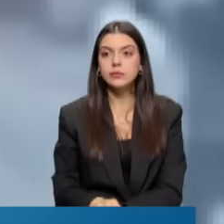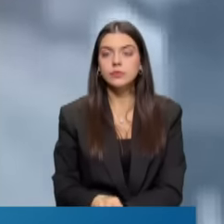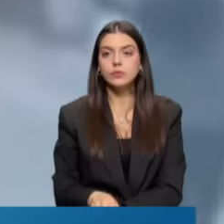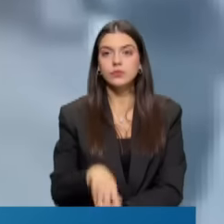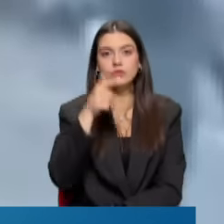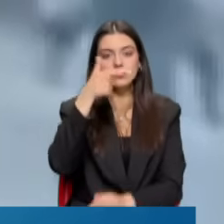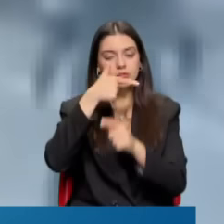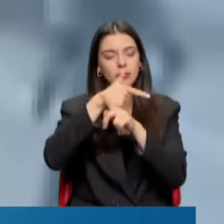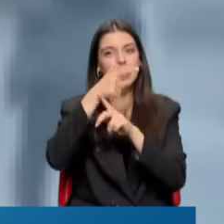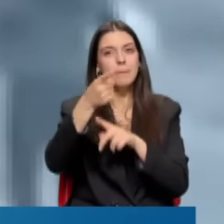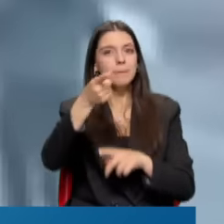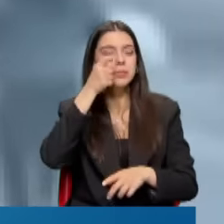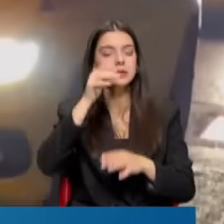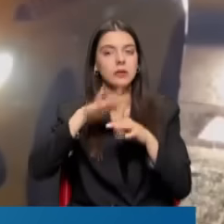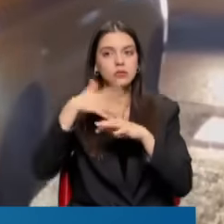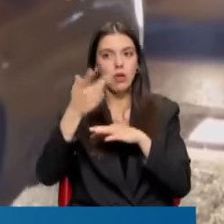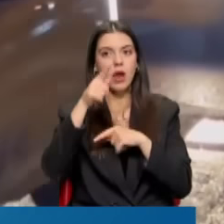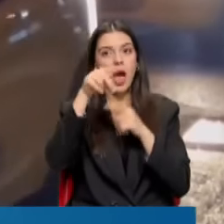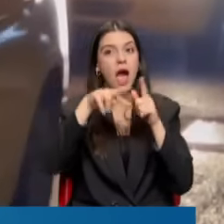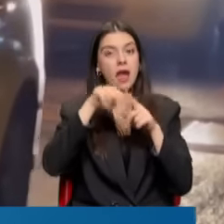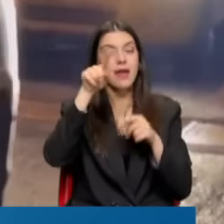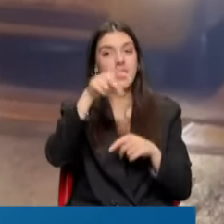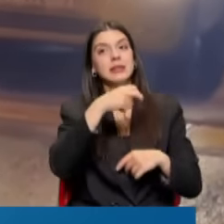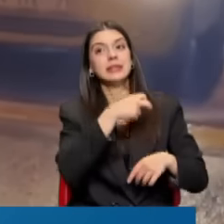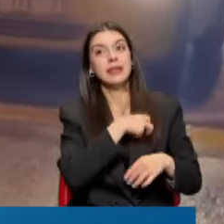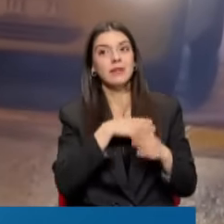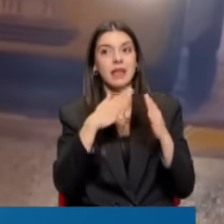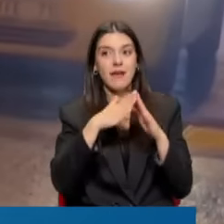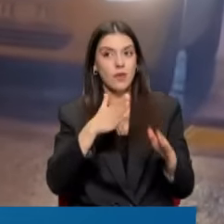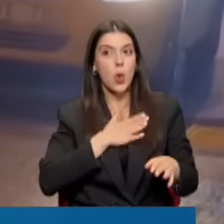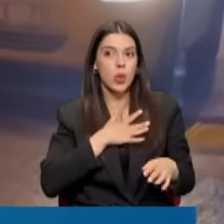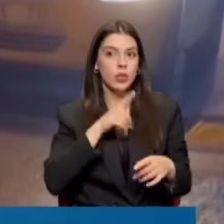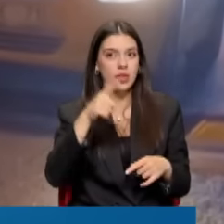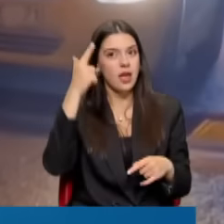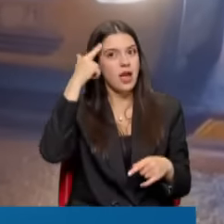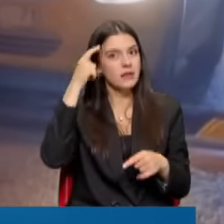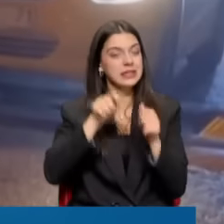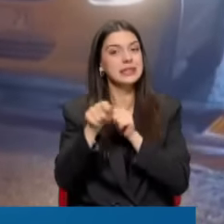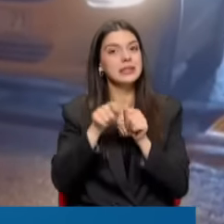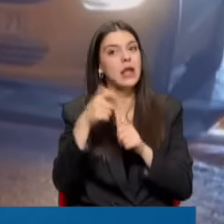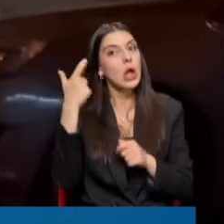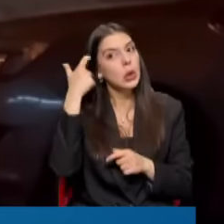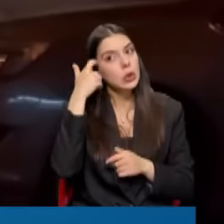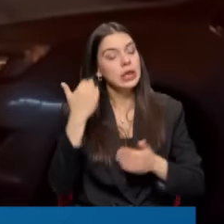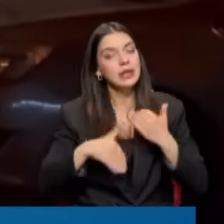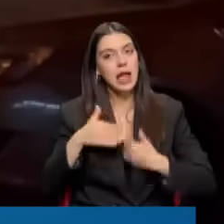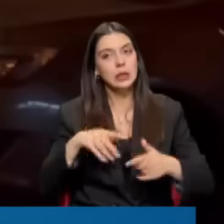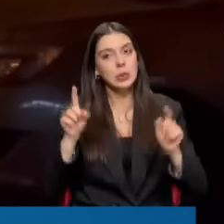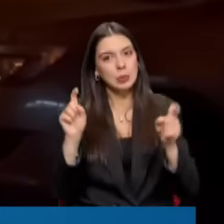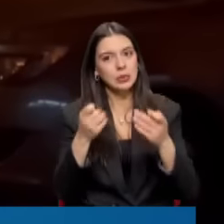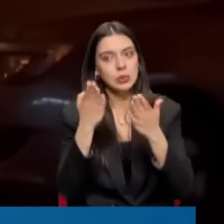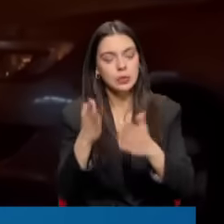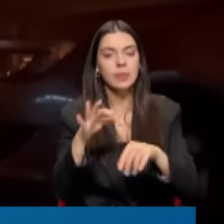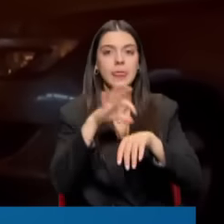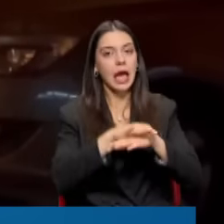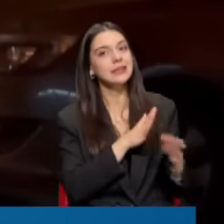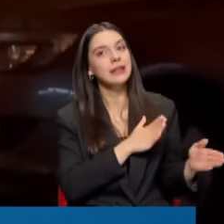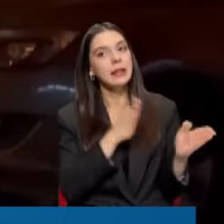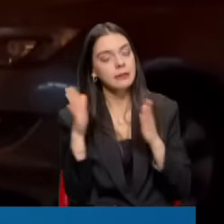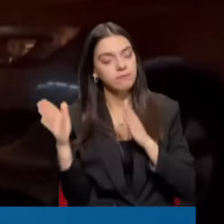O görüntüden bir saat sonra ayar sevgilisinin evinin önünde başından silahla yaralanmış halde bulundu hastaneye